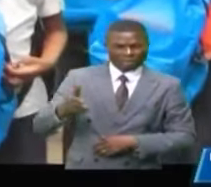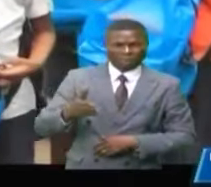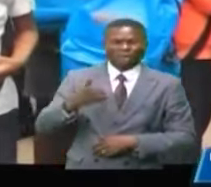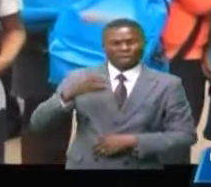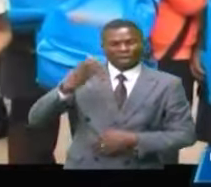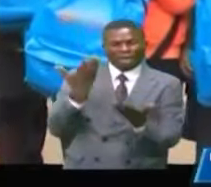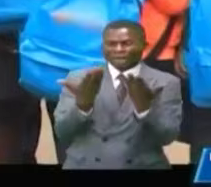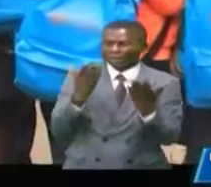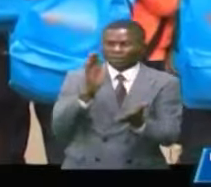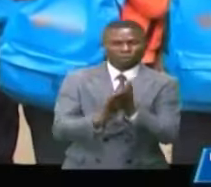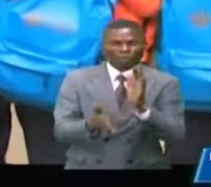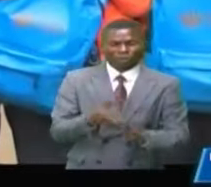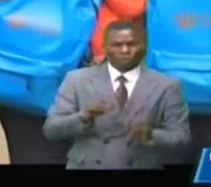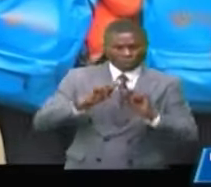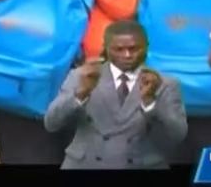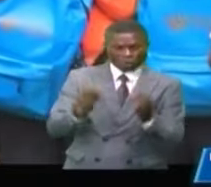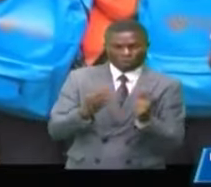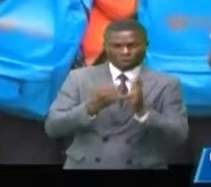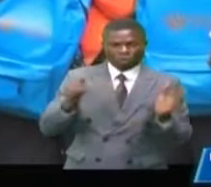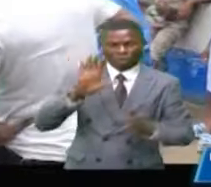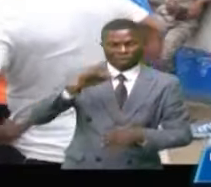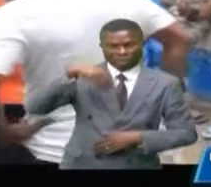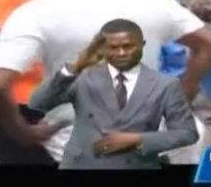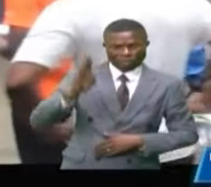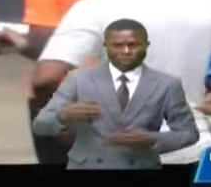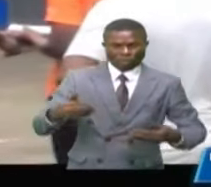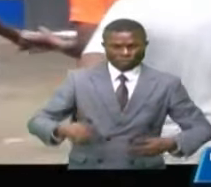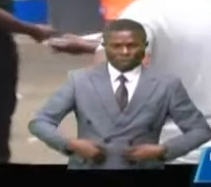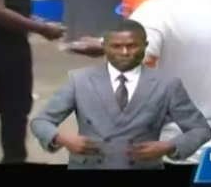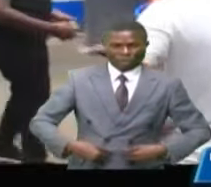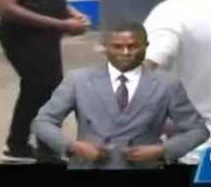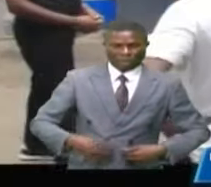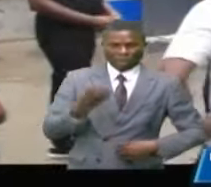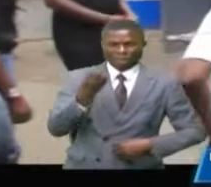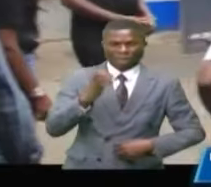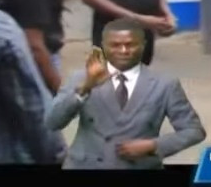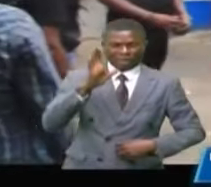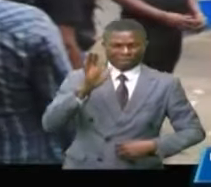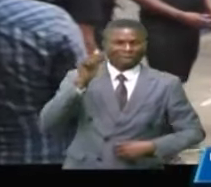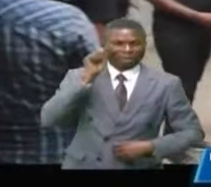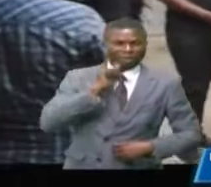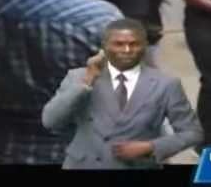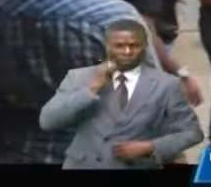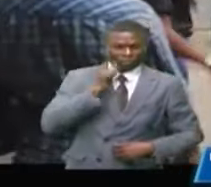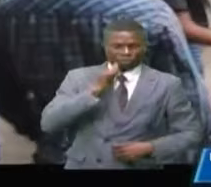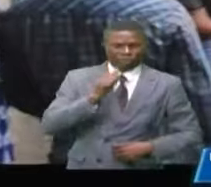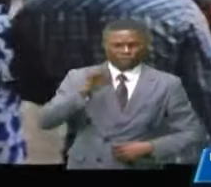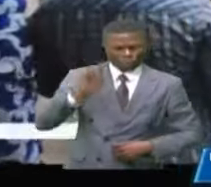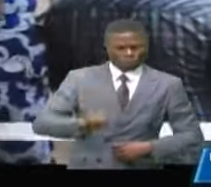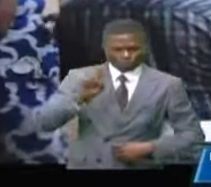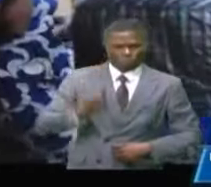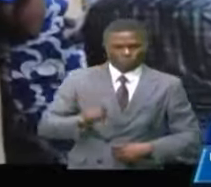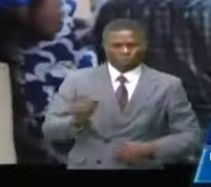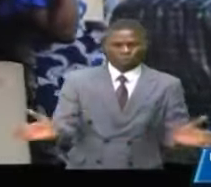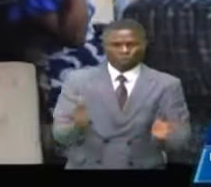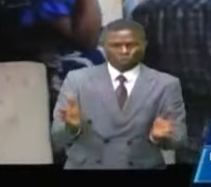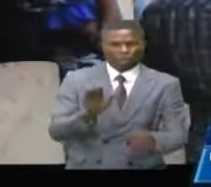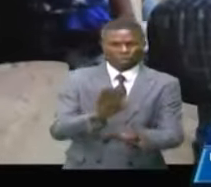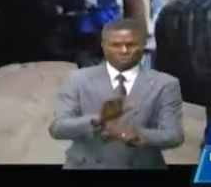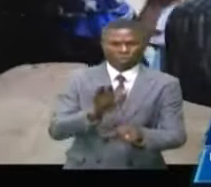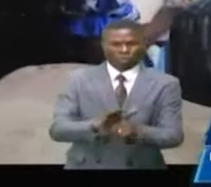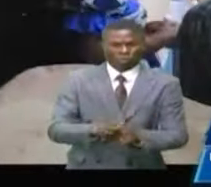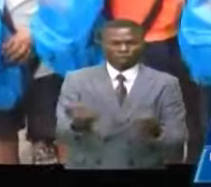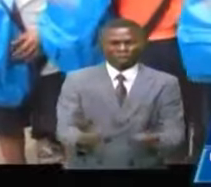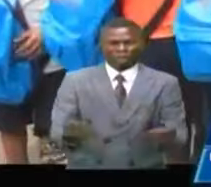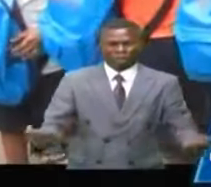analphabètes. Parmi eux, près de 65% des jeunes et 45% sont les filles. D'où l'impératif d'encadrer davantage